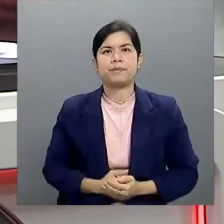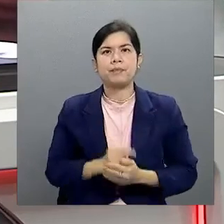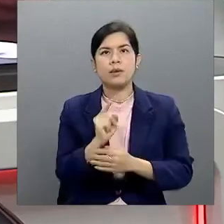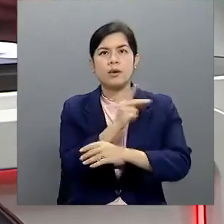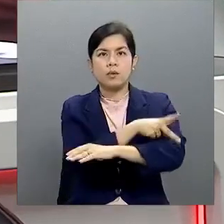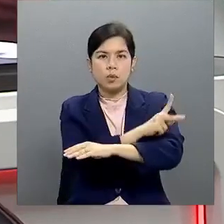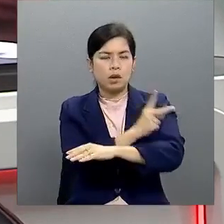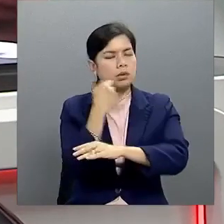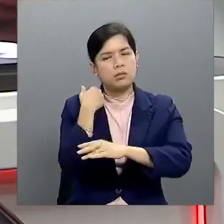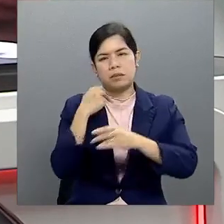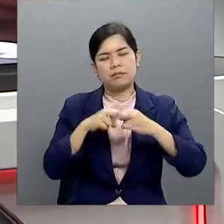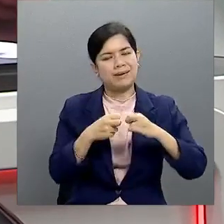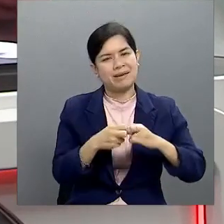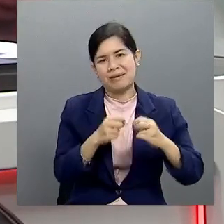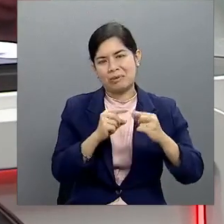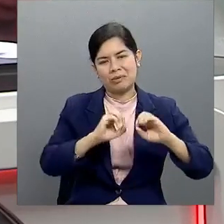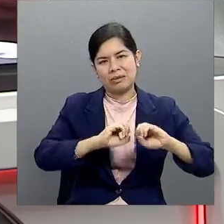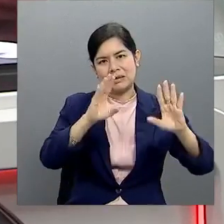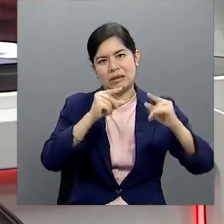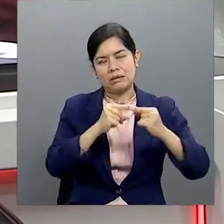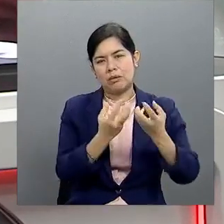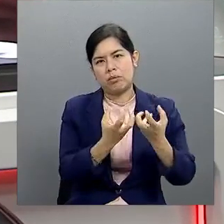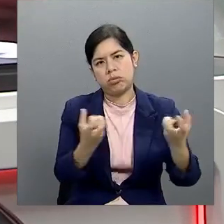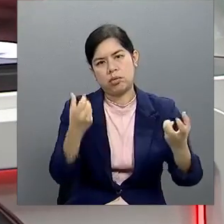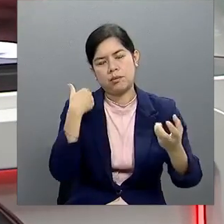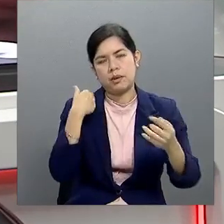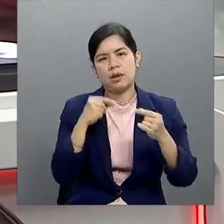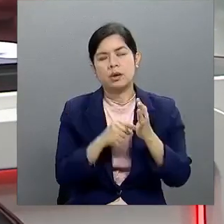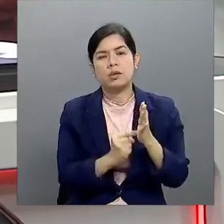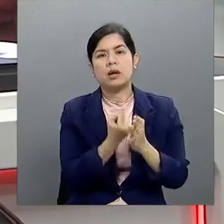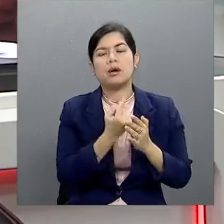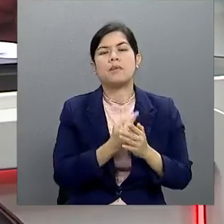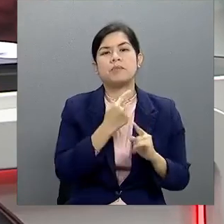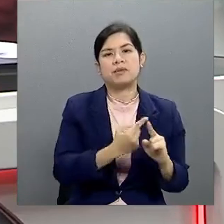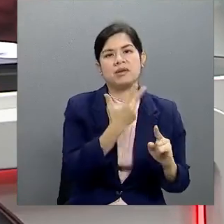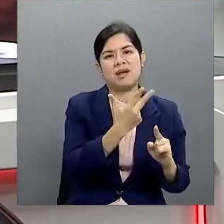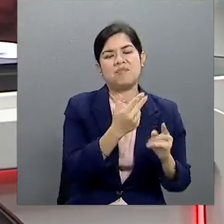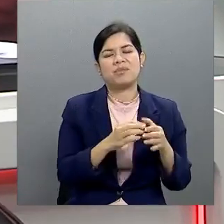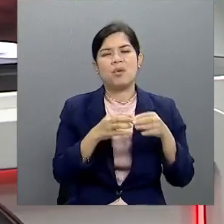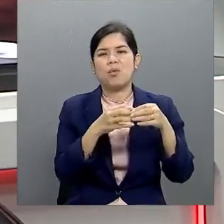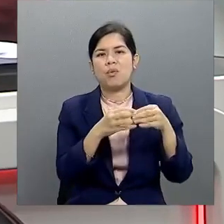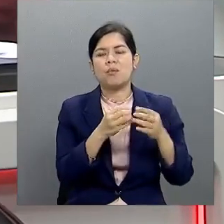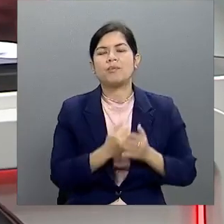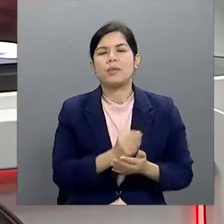เจนตั้งแต่ที่มีการระบาดช่วงเดือนมีนาคมที่ผ่านมาก็ทำให้เรื่องของการท่องเที่ยวของภูเก็ต -อะไรด้านนี้คือลดลงเป็น 0เลยนะ